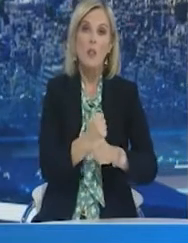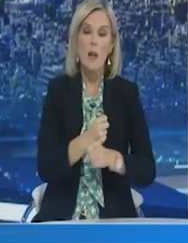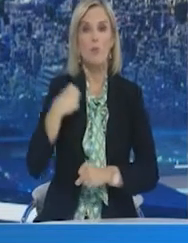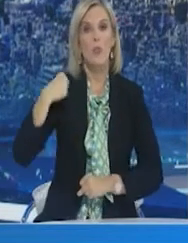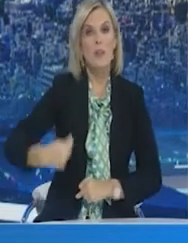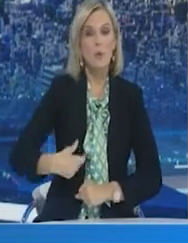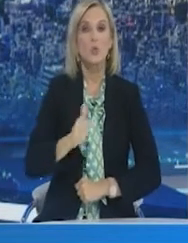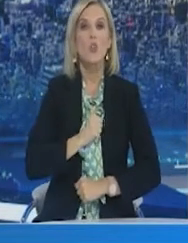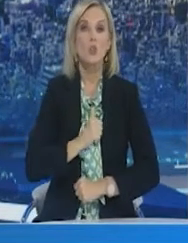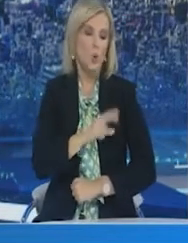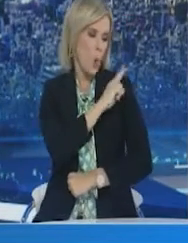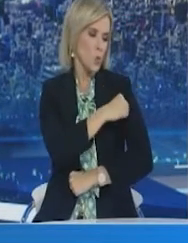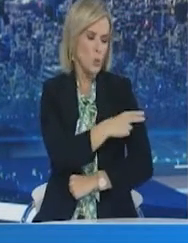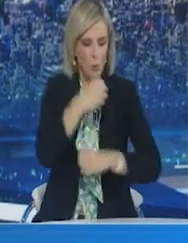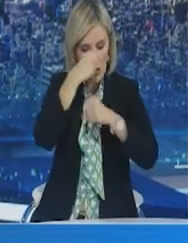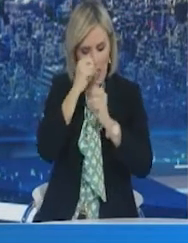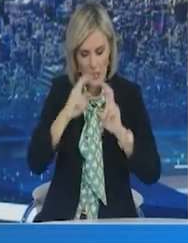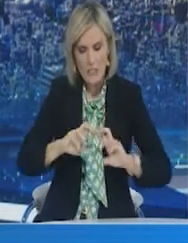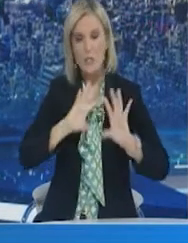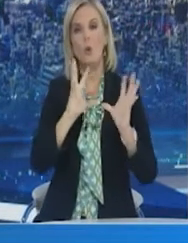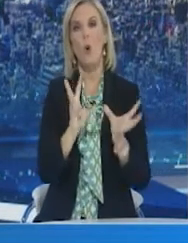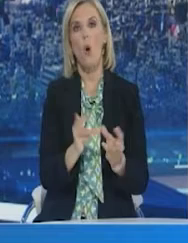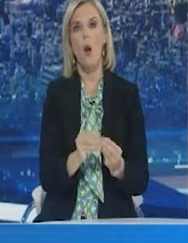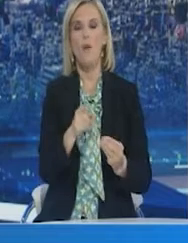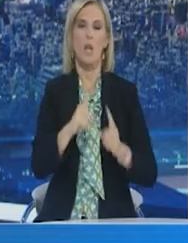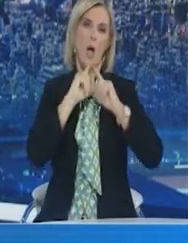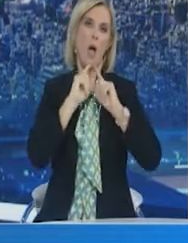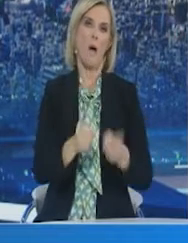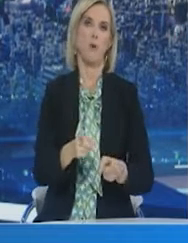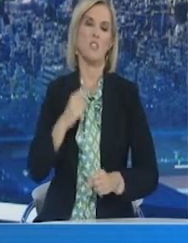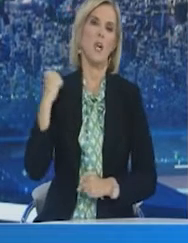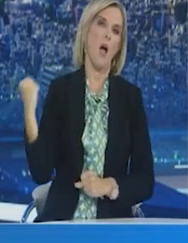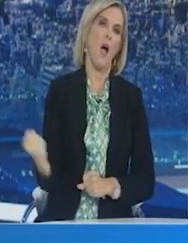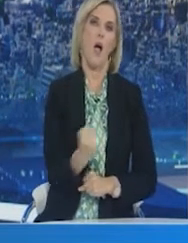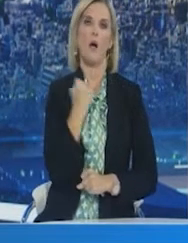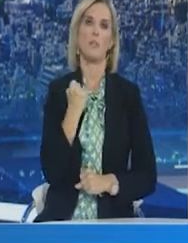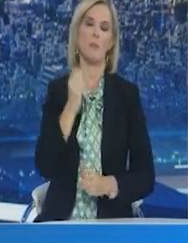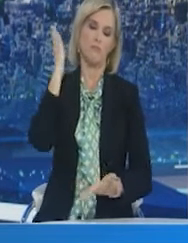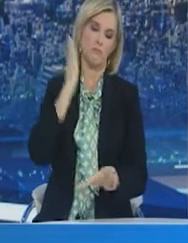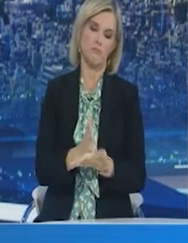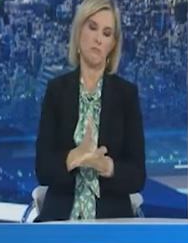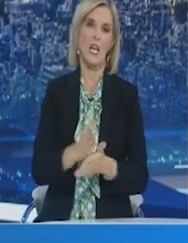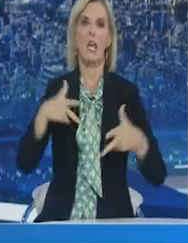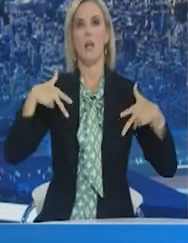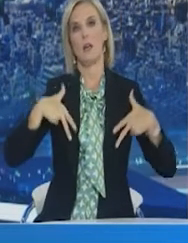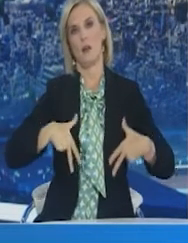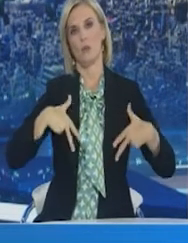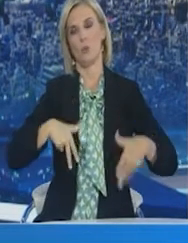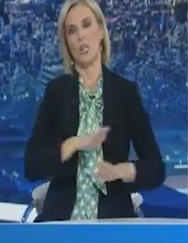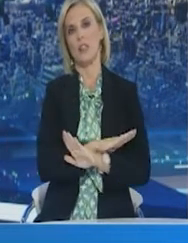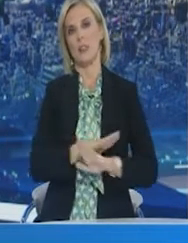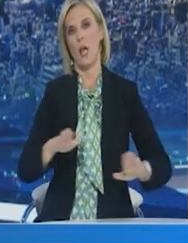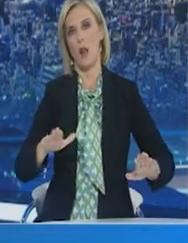είναι γνωστή από τα μέσα του περασμένου μήνα και με βάση τα στοιχεία που συγκεντρώνουμε καθημερινά, όλο και